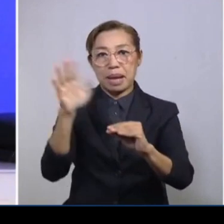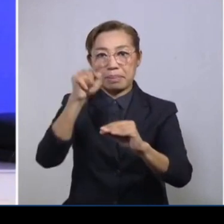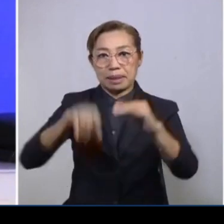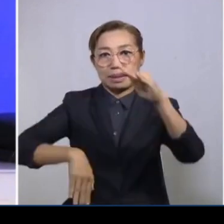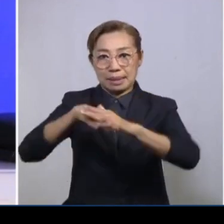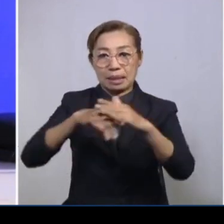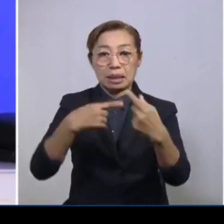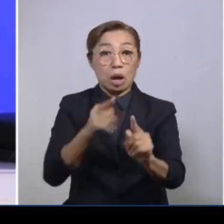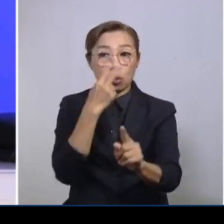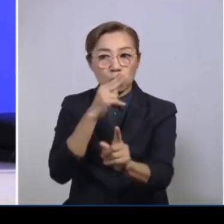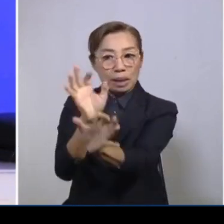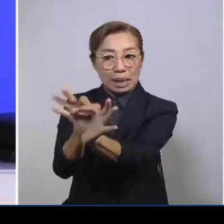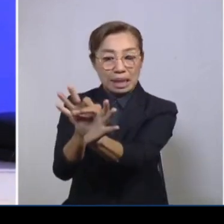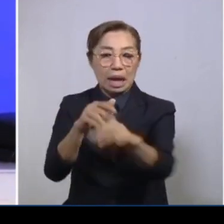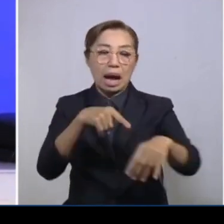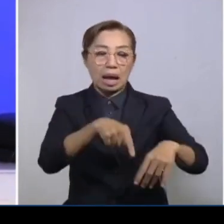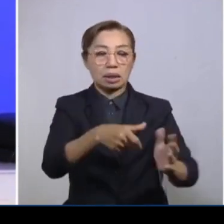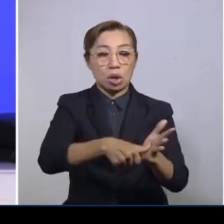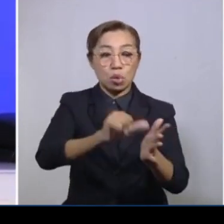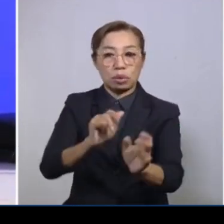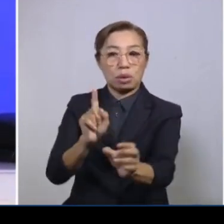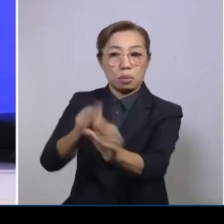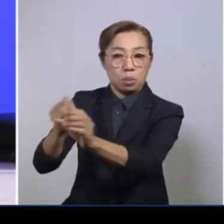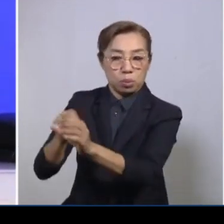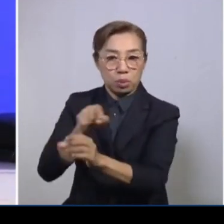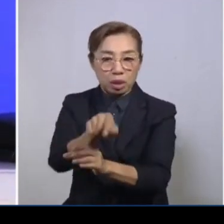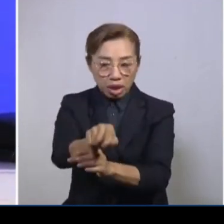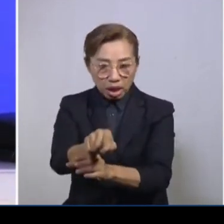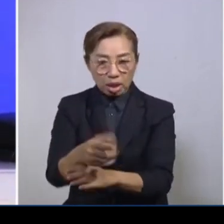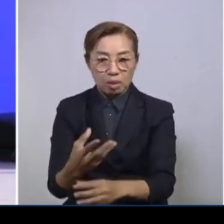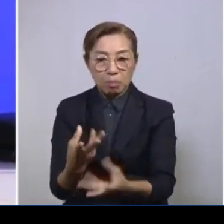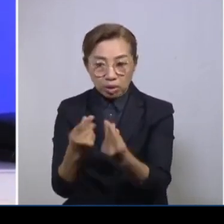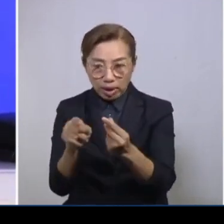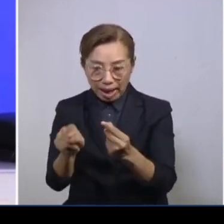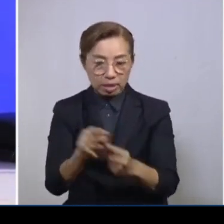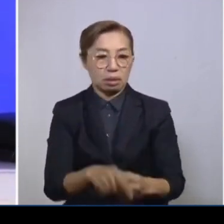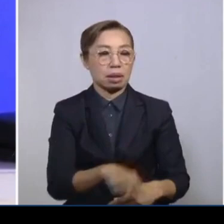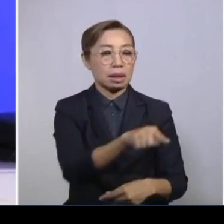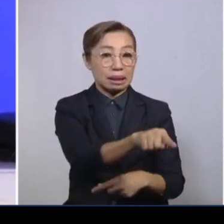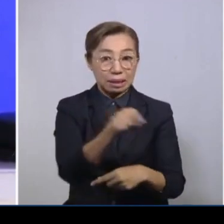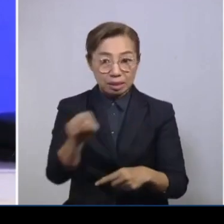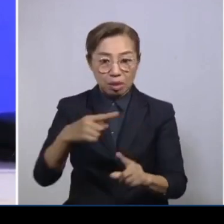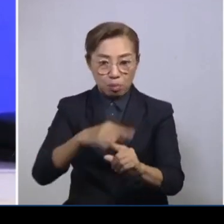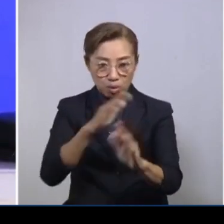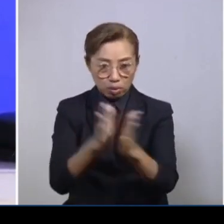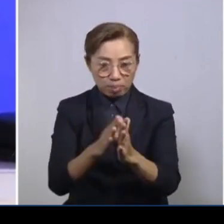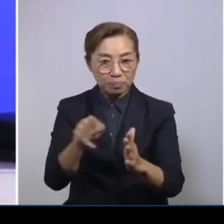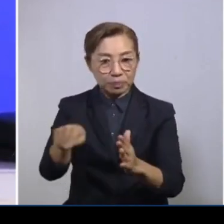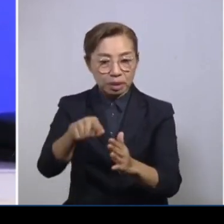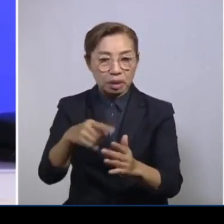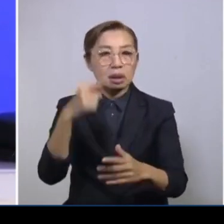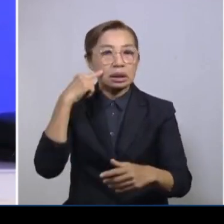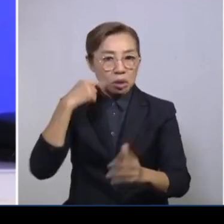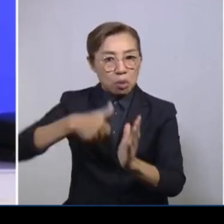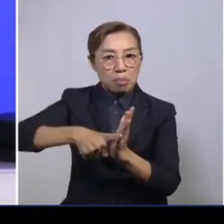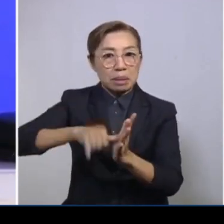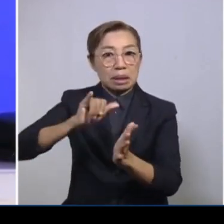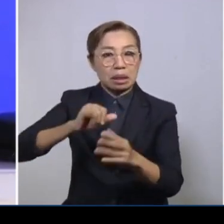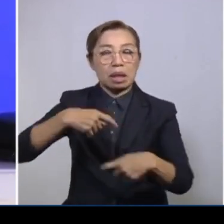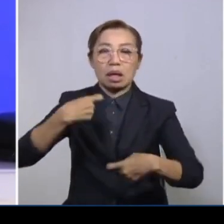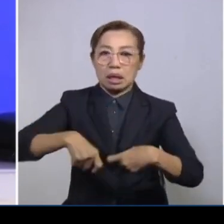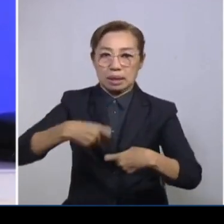ถลงหนี้ในระบบที่ต้องทำการแก้ไขเมื่อทั้ง2ระบบมาผสมกันจะทำให้การเป็นหนี้นั้นยากขึ้น